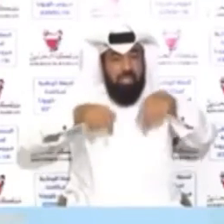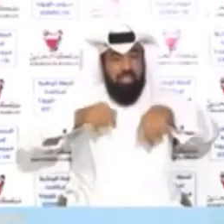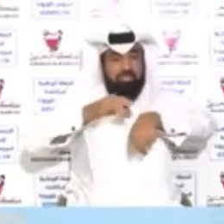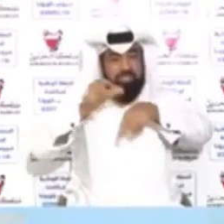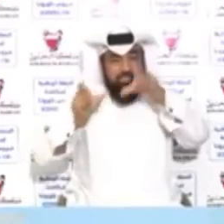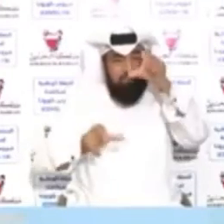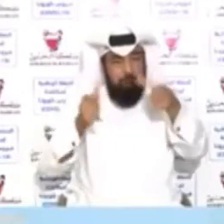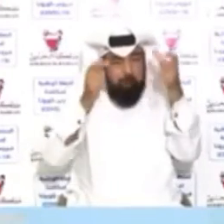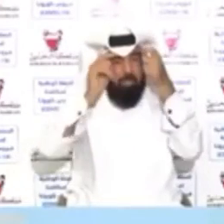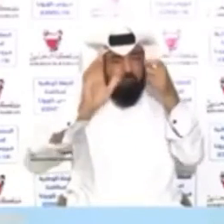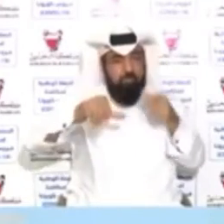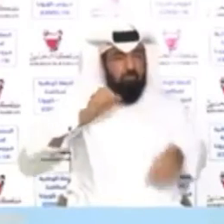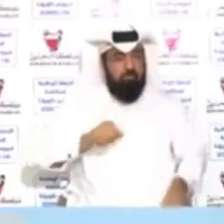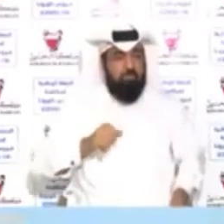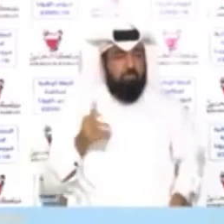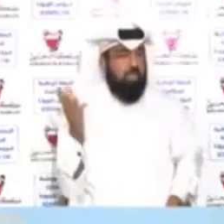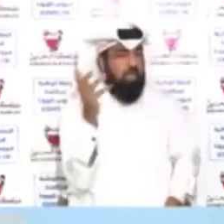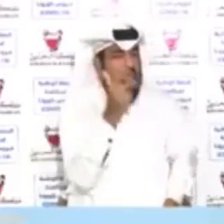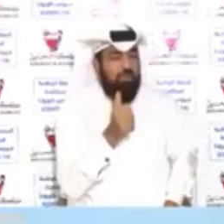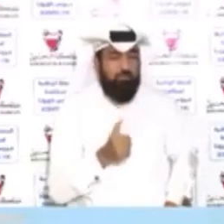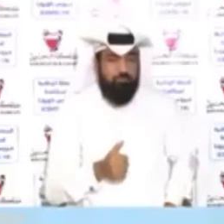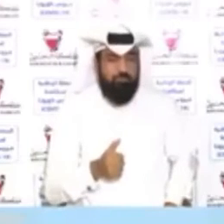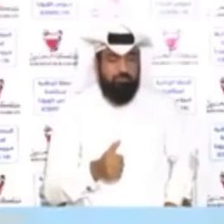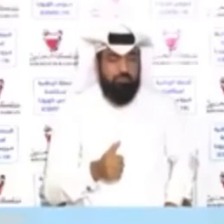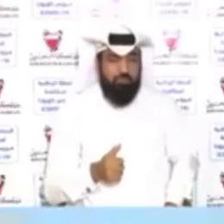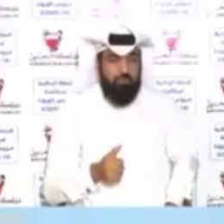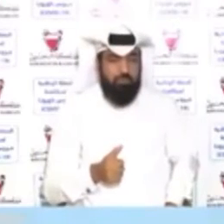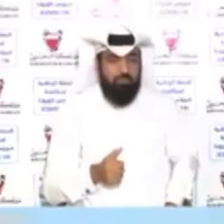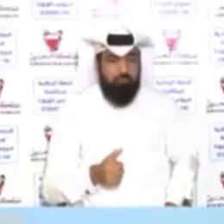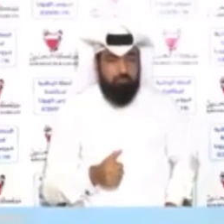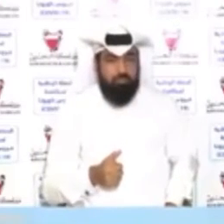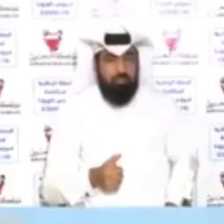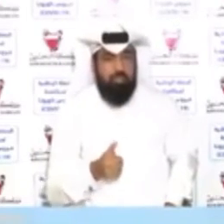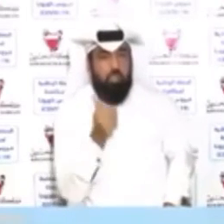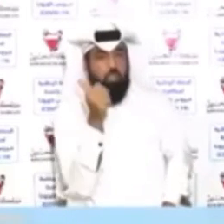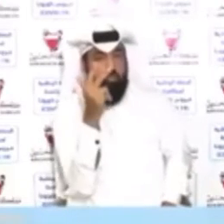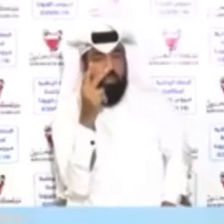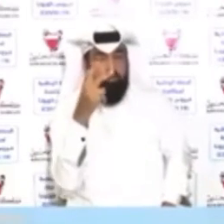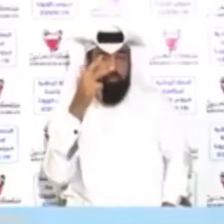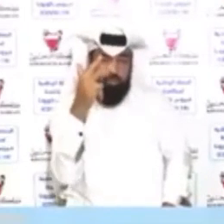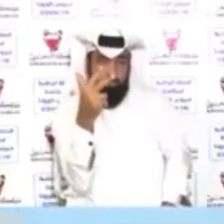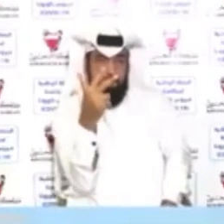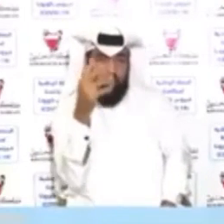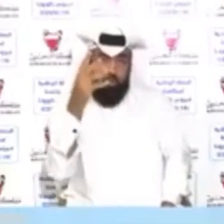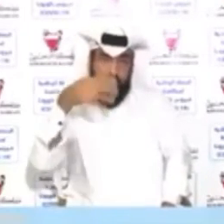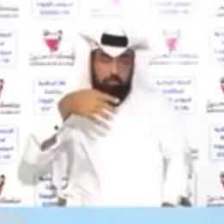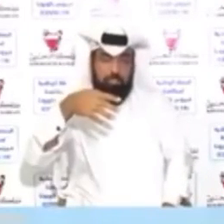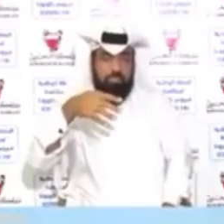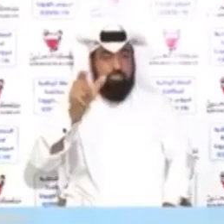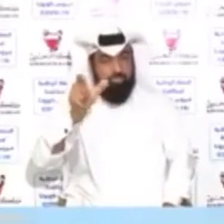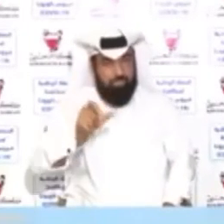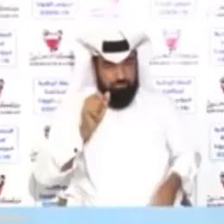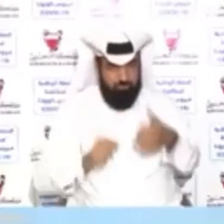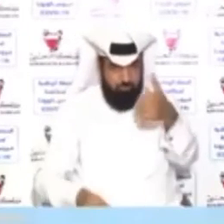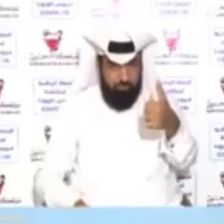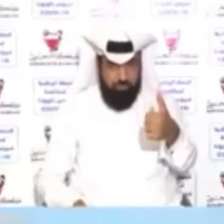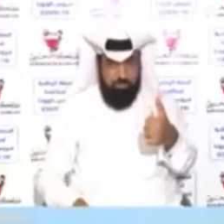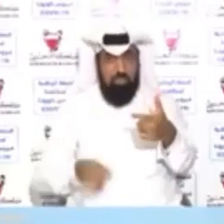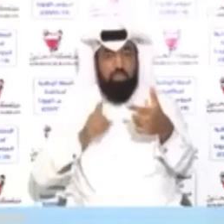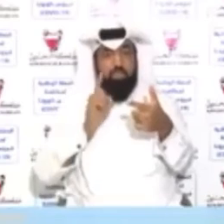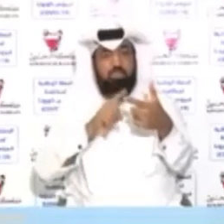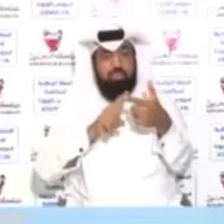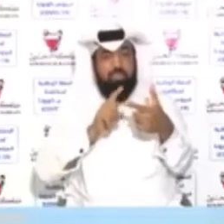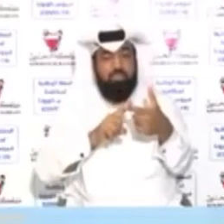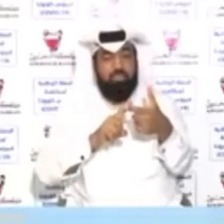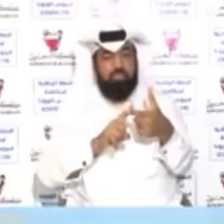فعدد الحالات القائمة اللي تطلب وضعها الصحي العلاج هي 48 حالة، منهم 9 حالات اللي هي موجودة تحت العناية